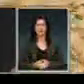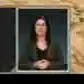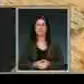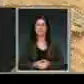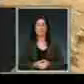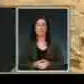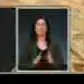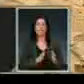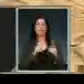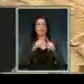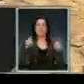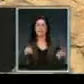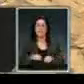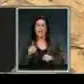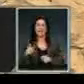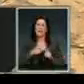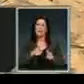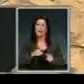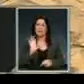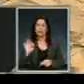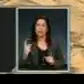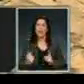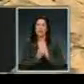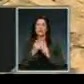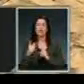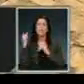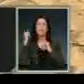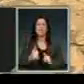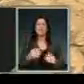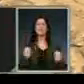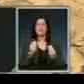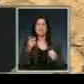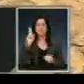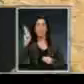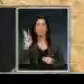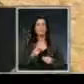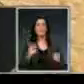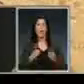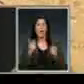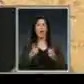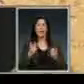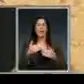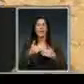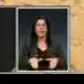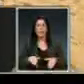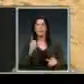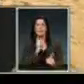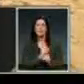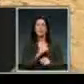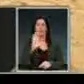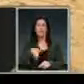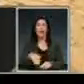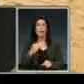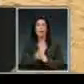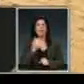במסגרת מלחמתו להנגשה, גולן מייבק היום ציוד מחול כדי להקל על נחים ונחות את הנגישות ולהגשים לעצמו חלום,